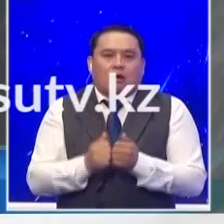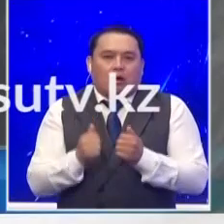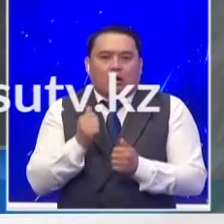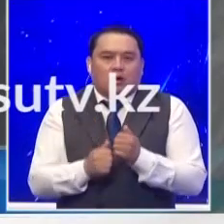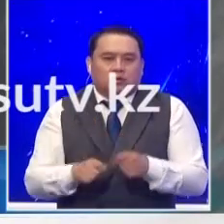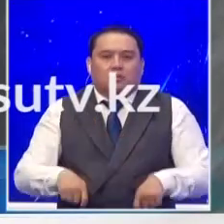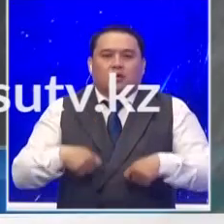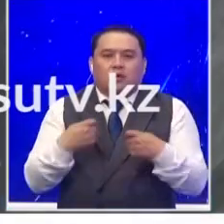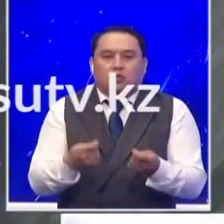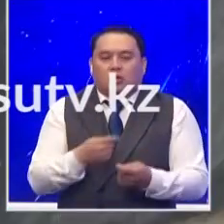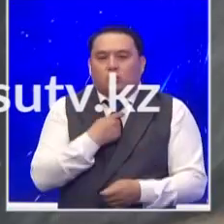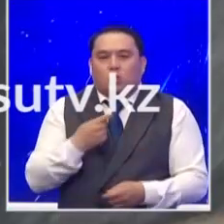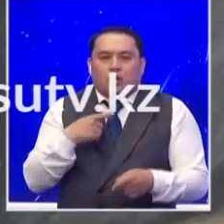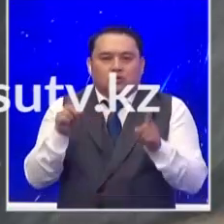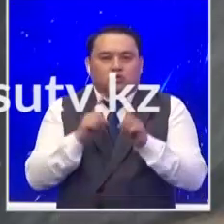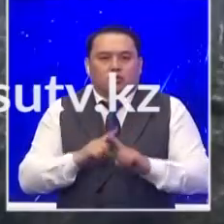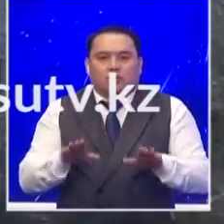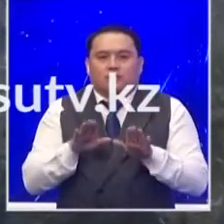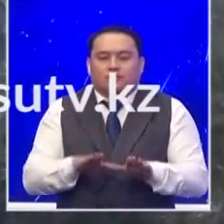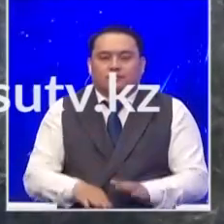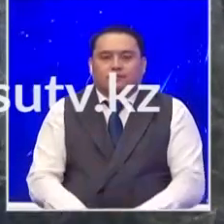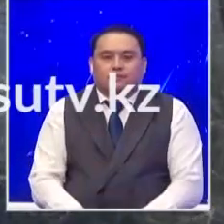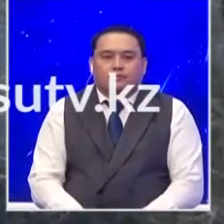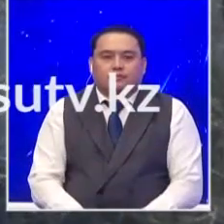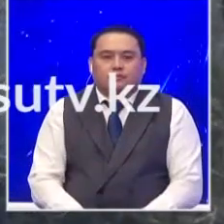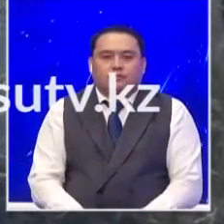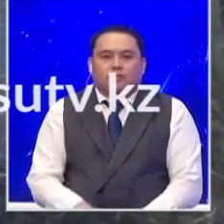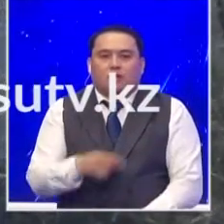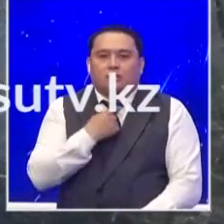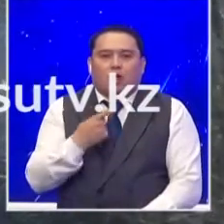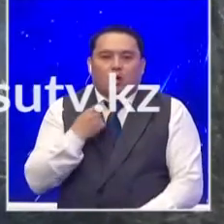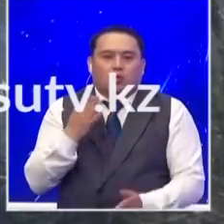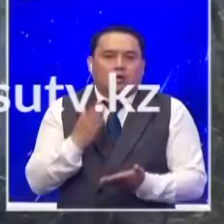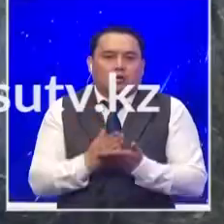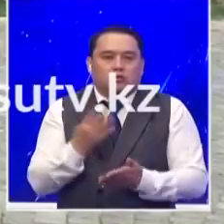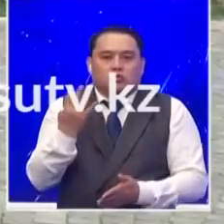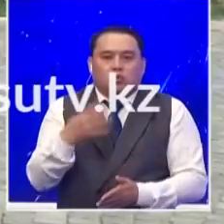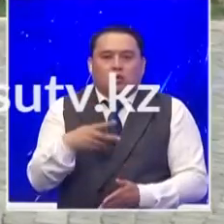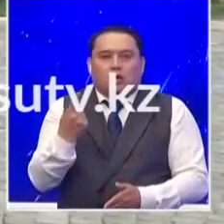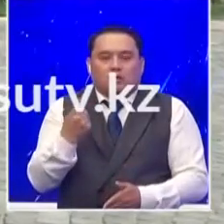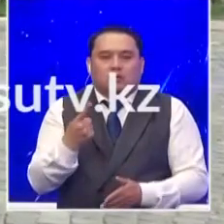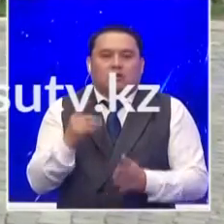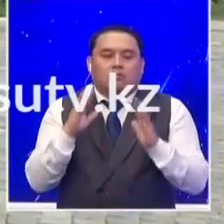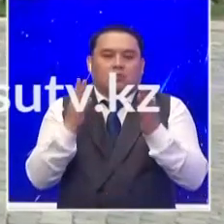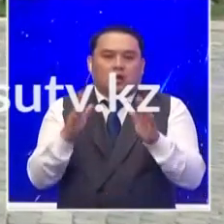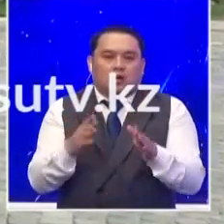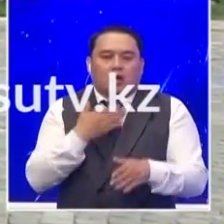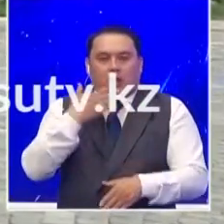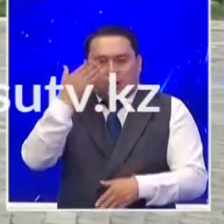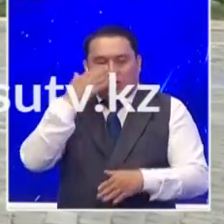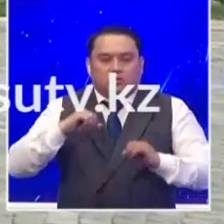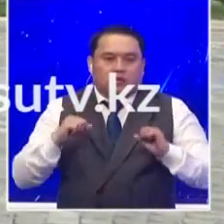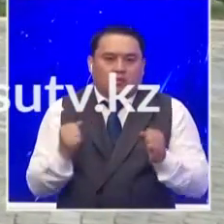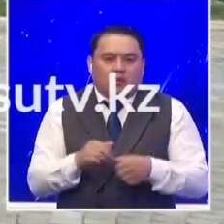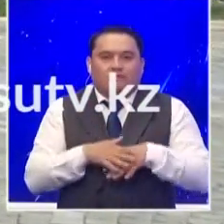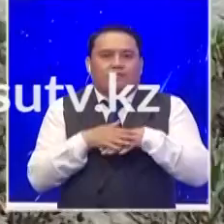которых придает областному центру особый шарм. В целом на балансе города Талдыкурган имеется 41 парк и сквер. На их летнее и зимнее